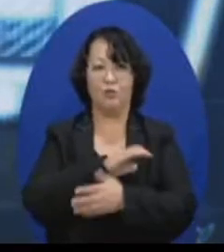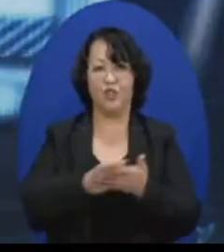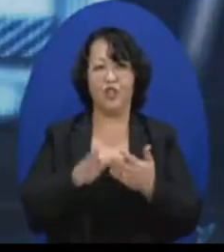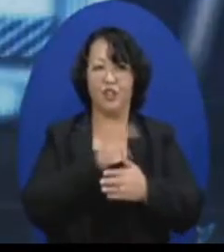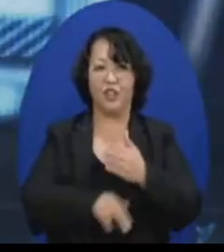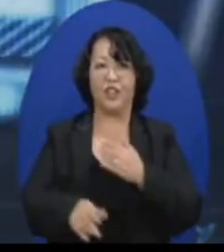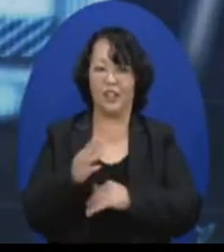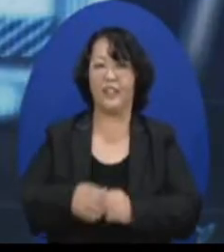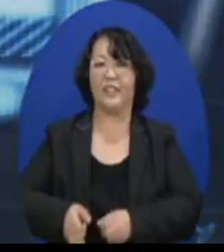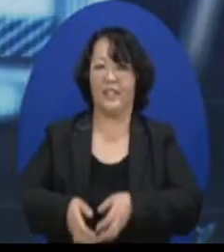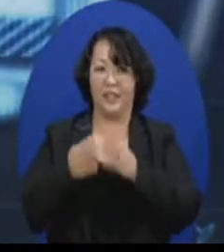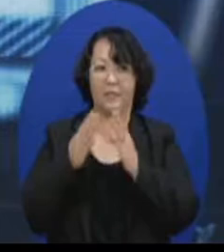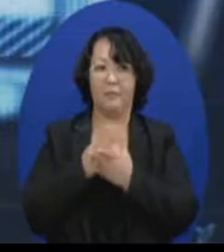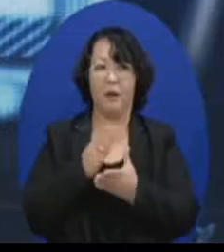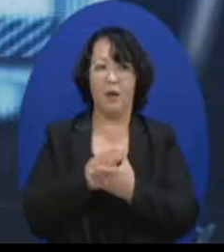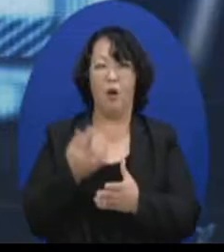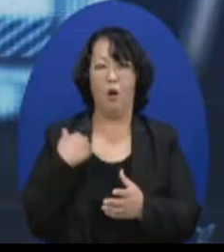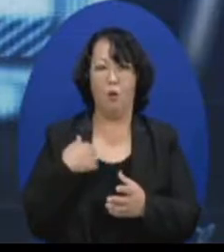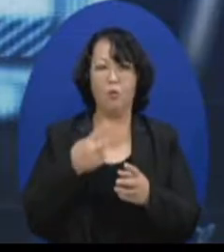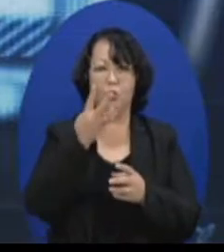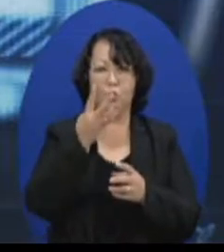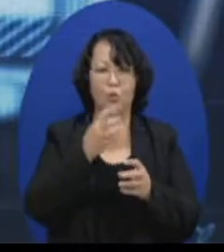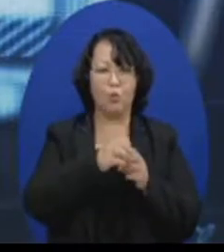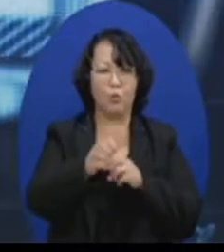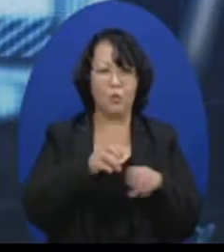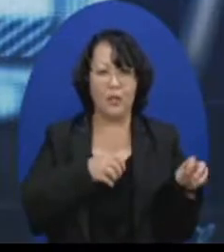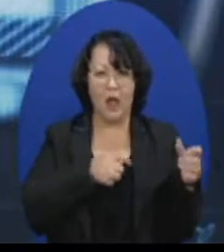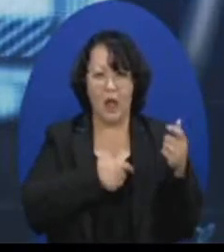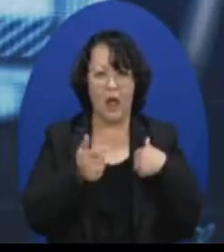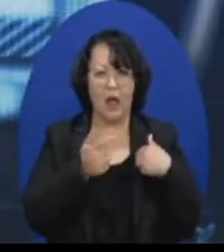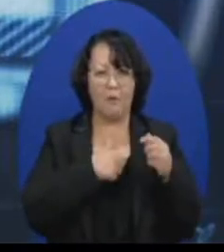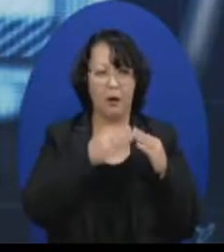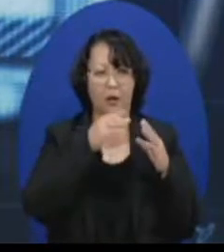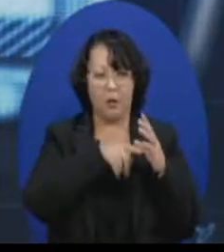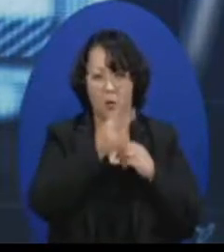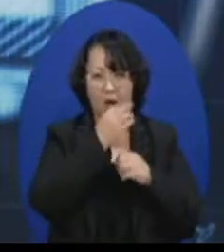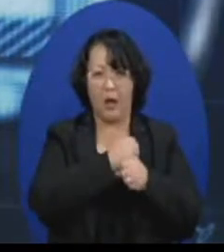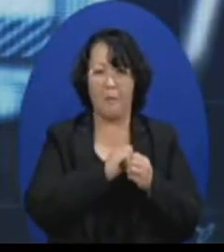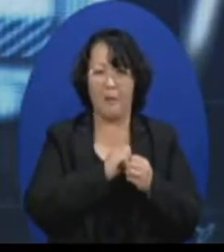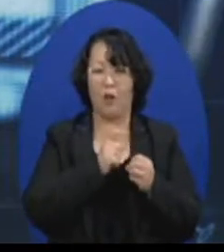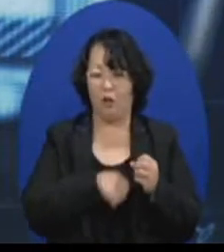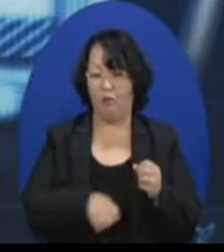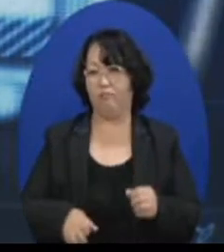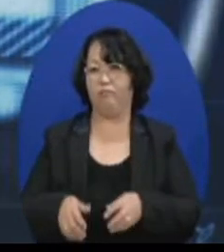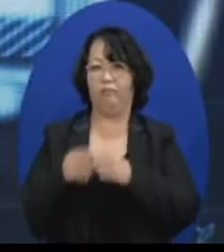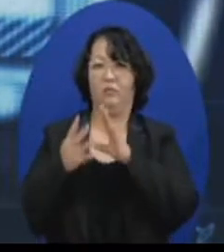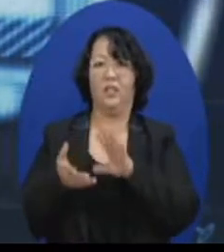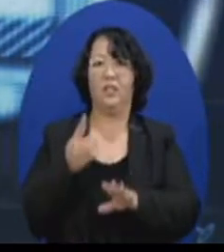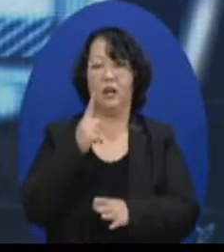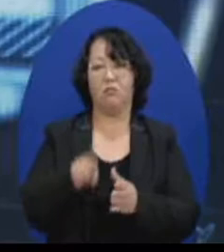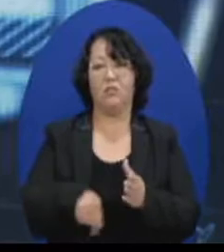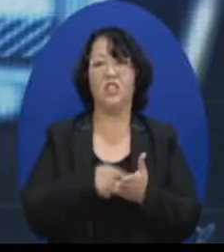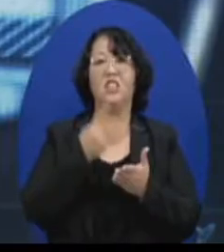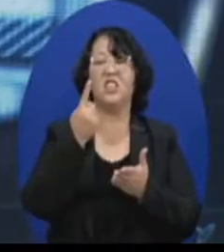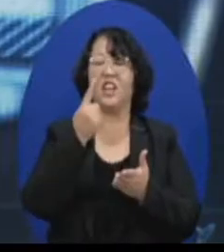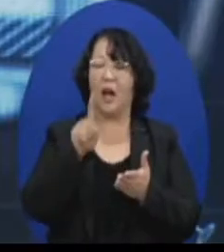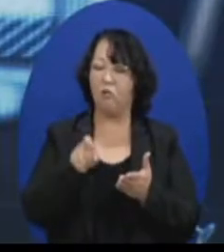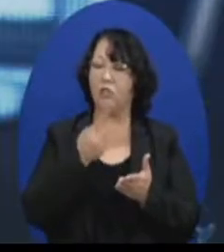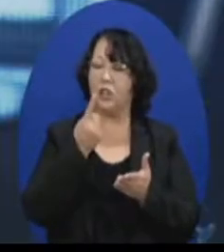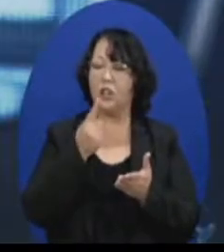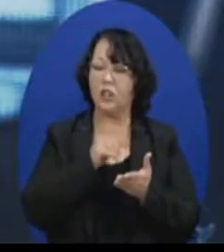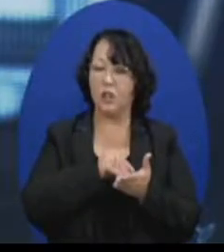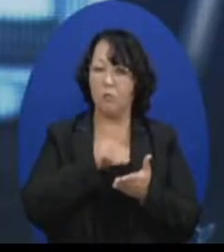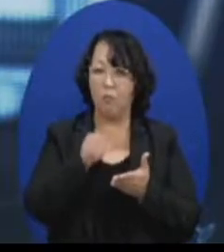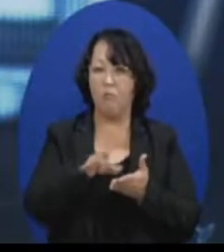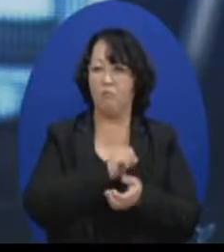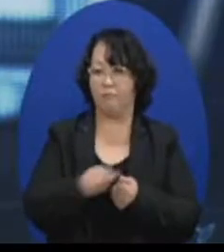Чанбан өндөр сум цэцэрлэгийн нэгдсэн байргүй дөрвөн тусдаа байрлахад үйл ажиллагаа явуулдаг байсан юм байна. Улсын төсвийн 1.1 тэрбум төгрөгийн хөрөнгө оруулалтаар шин байрыг